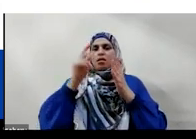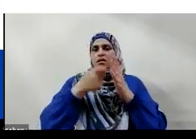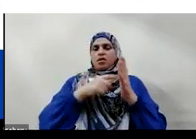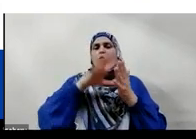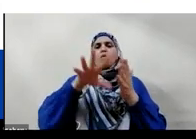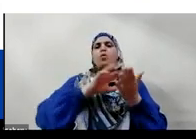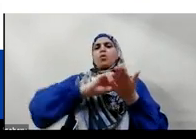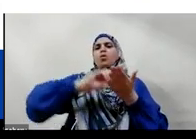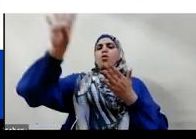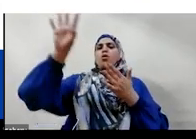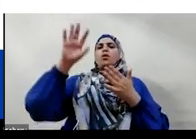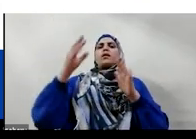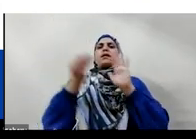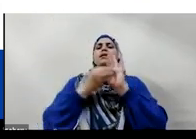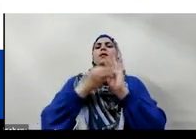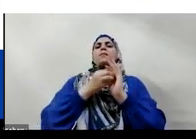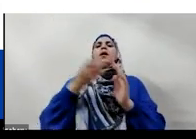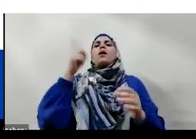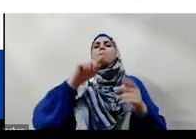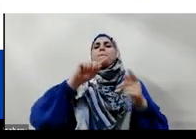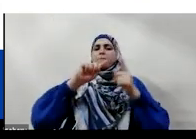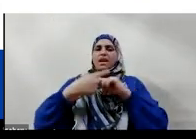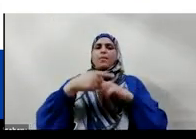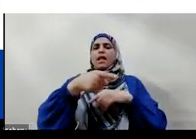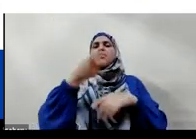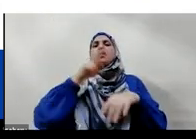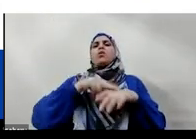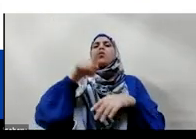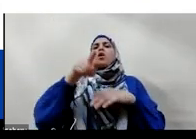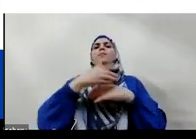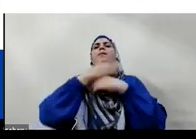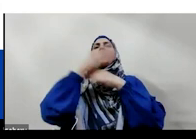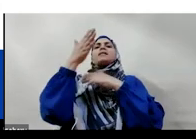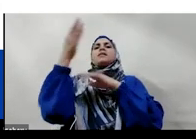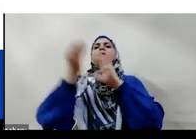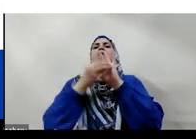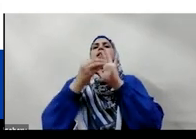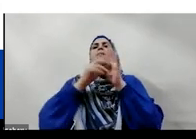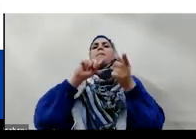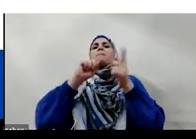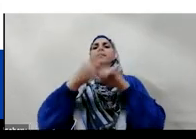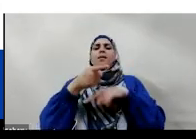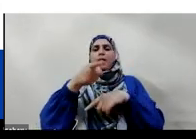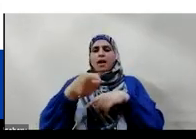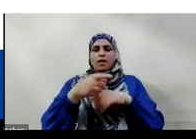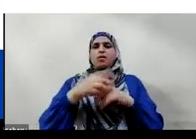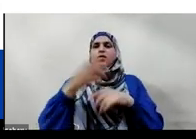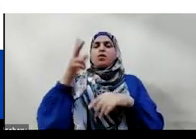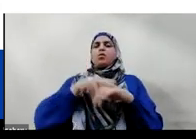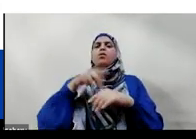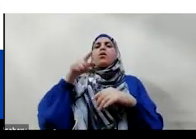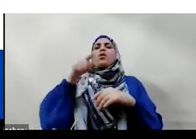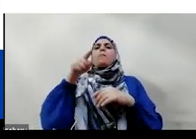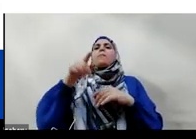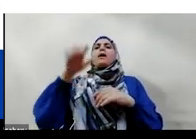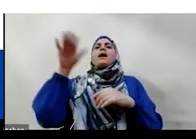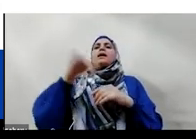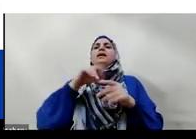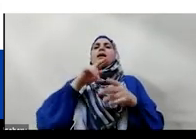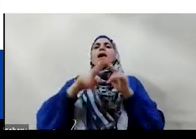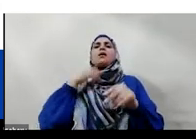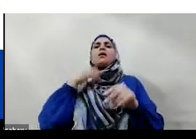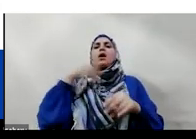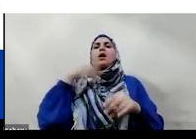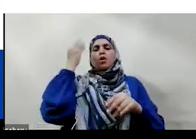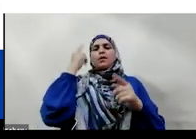يور بيهاف، وهم اللي هيقدموا على الجامعات بالنيابه عن حضراتكم، وهم اللي هيجي لهم اي انفورميشن متعلقه